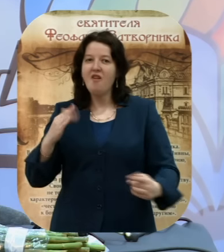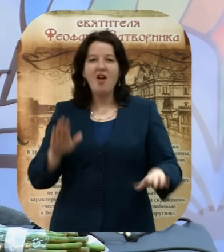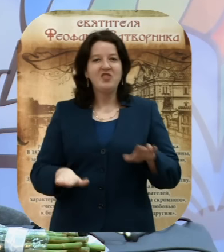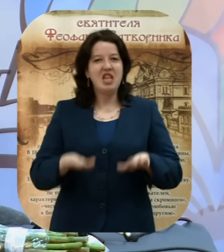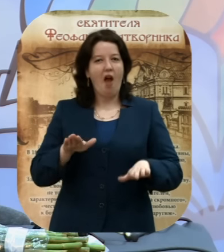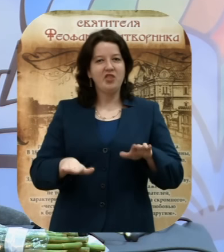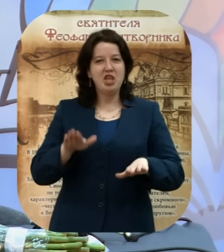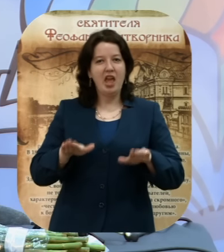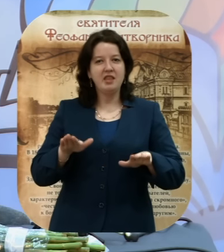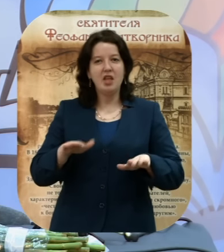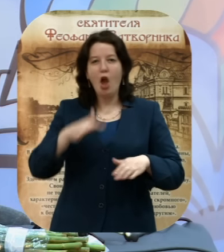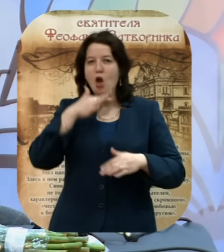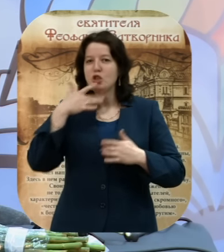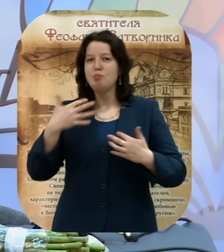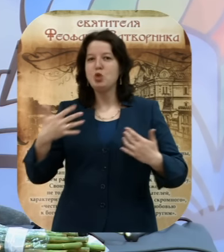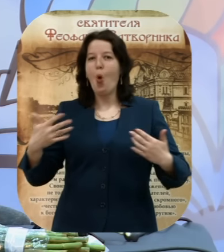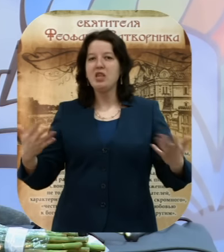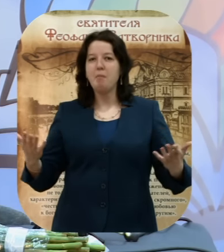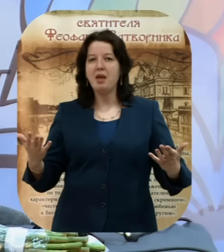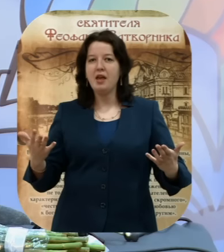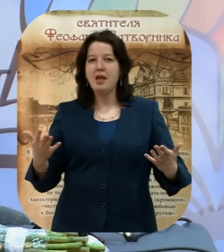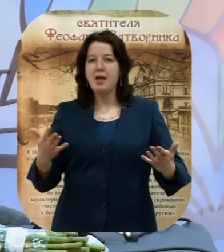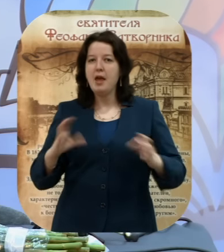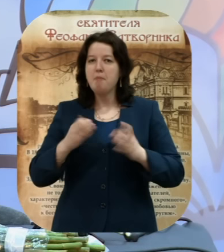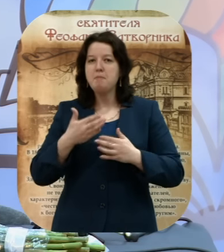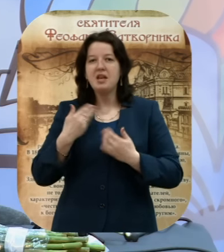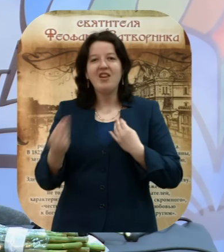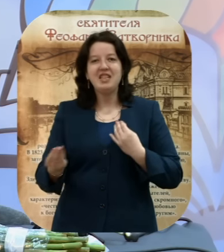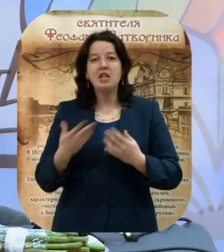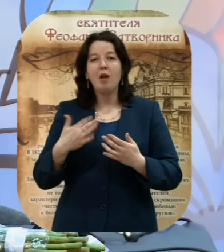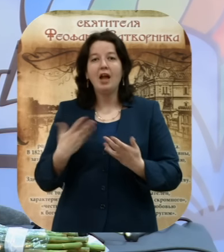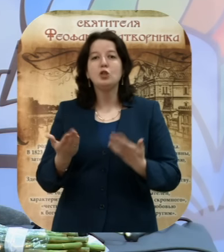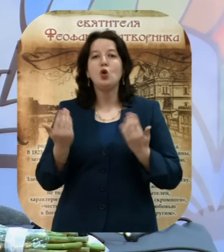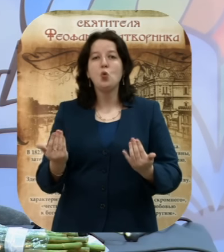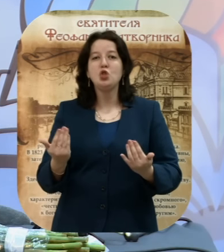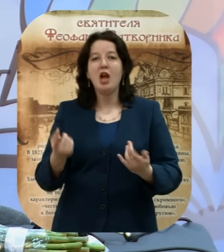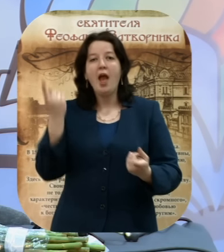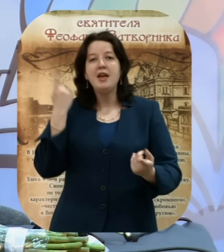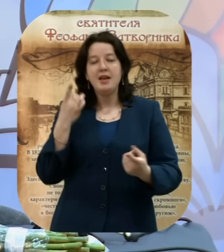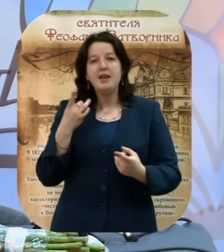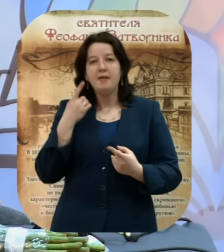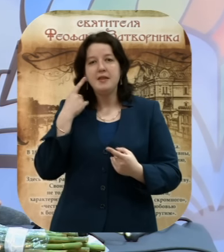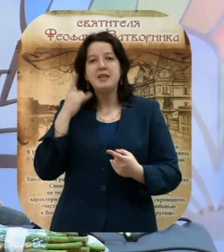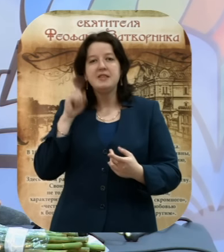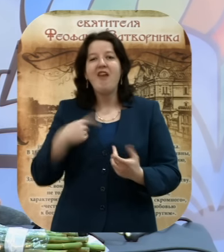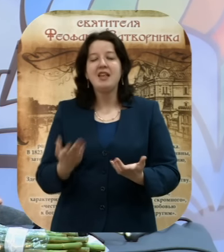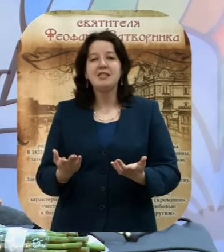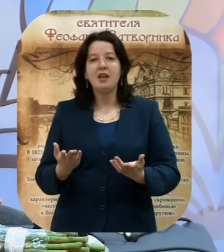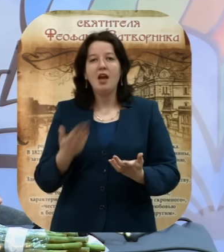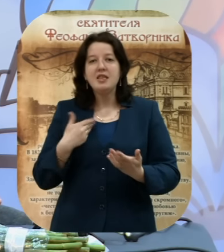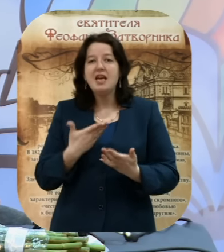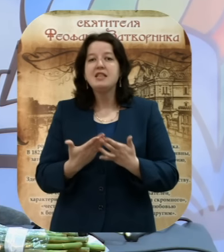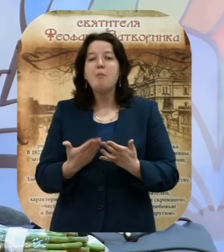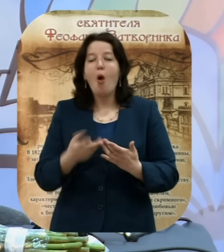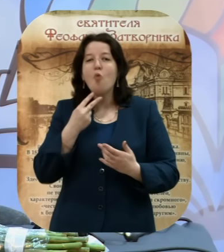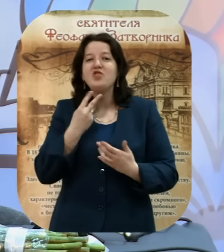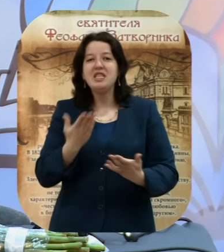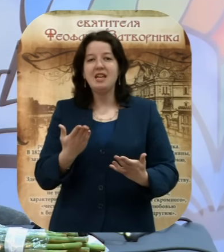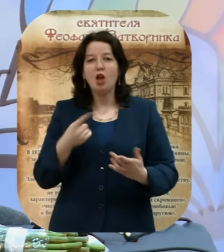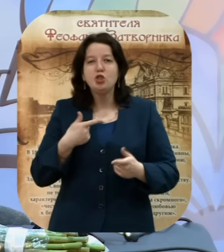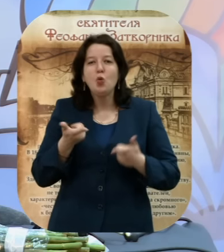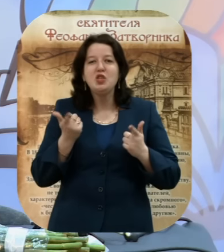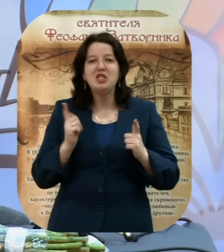сравнении с многими мировоззрениями, которые уже нам известны, которые вам известны, если бы увидели,